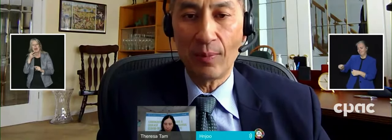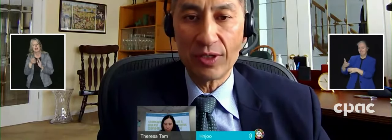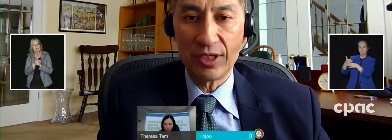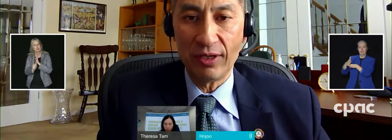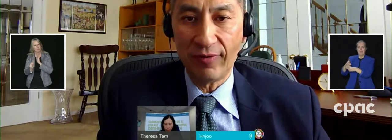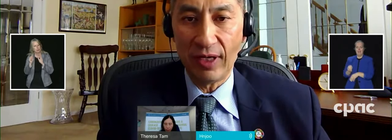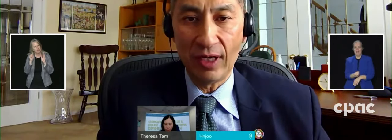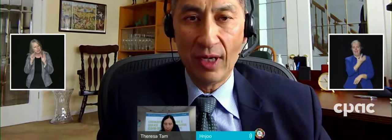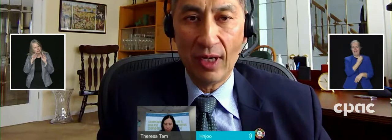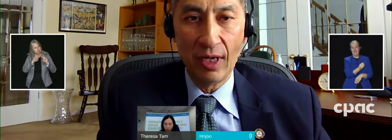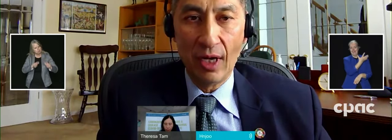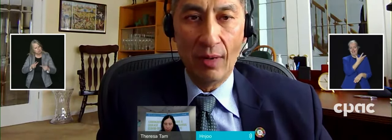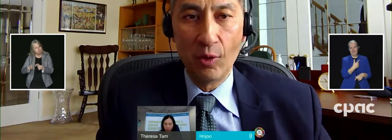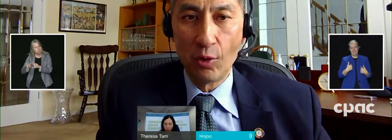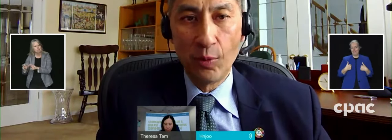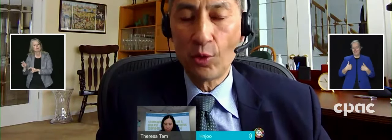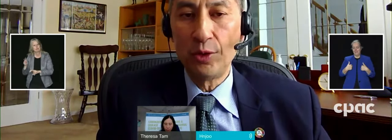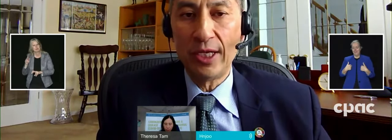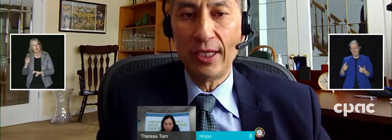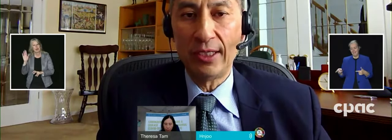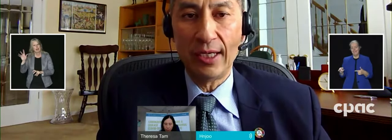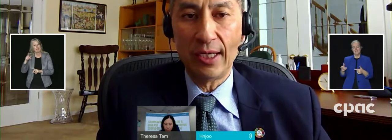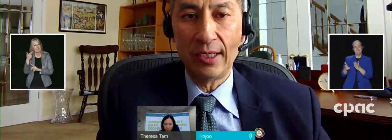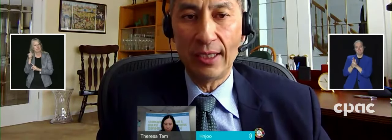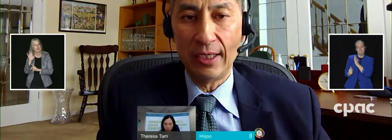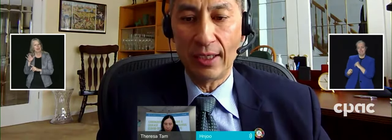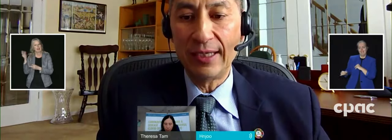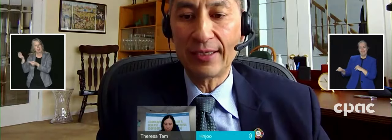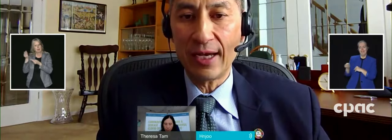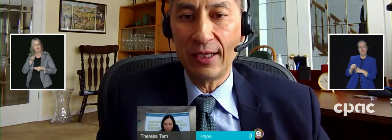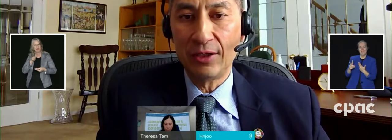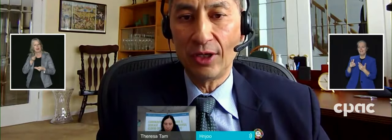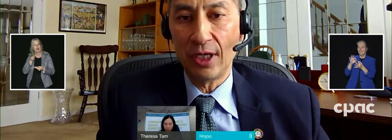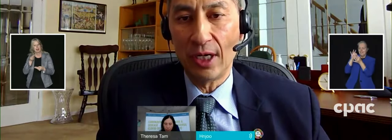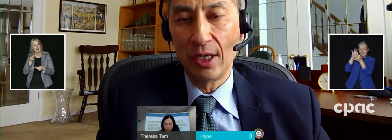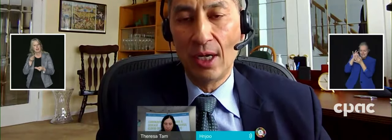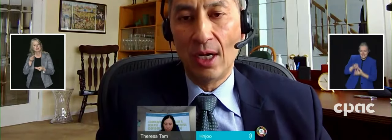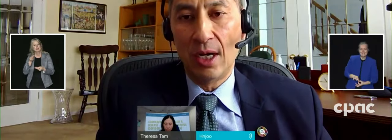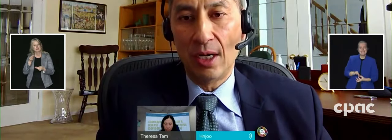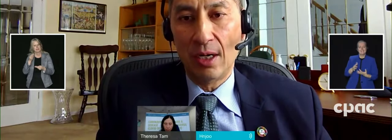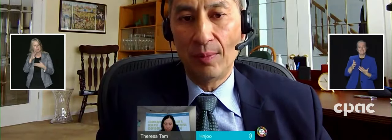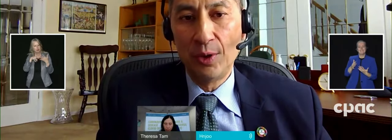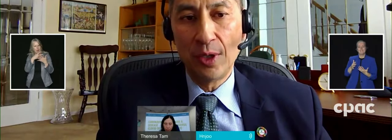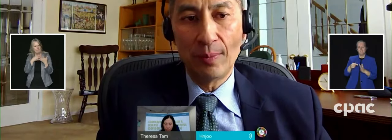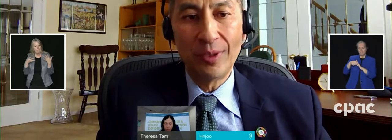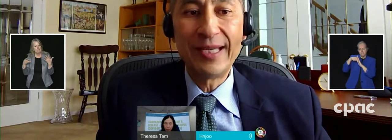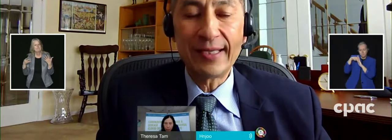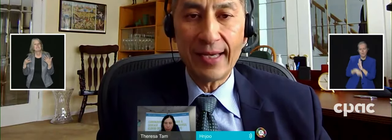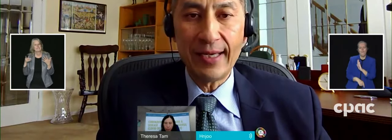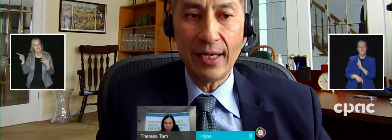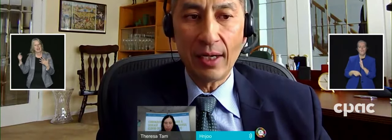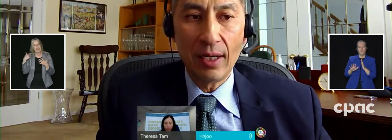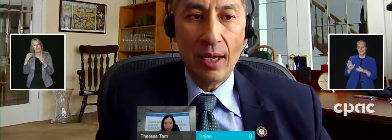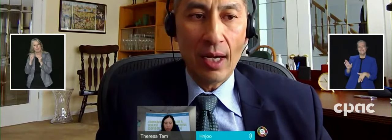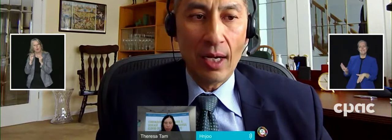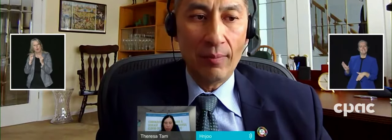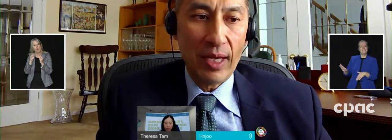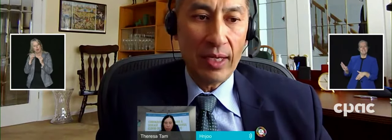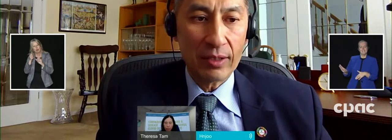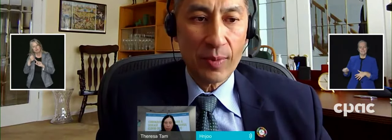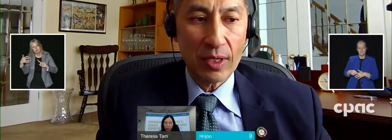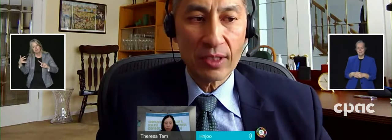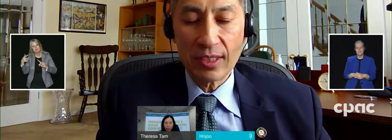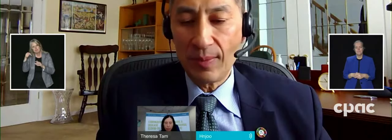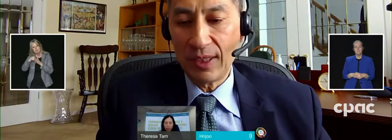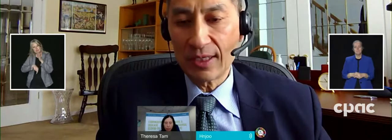les diapositifs et beaucoup de détails, des données plus détaillées. Mais